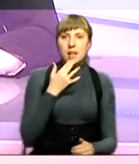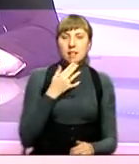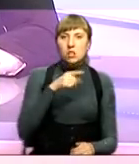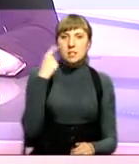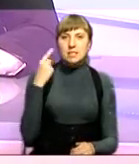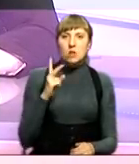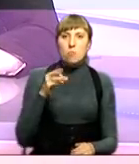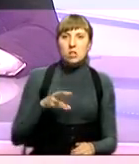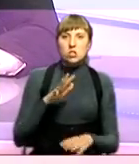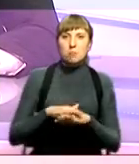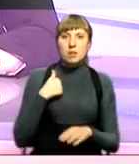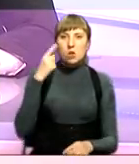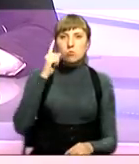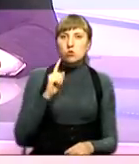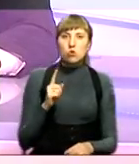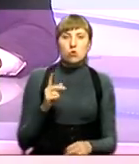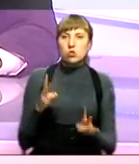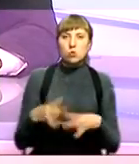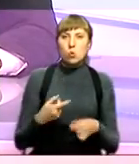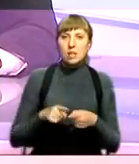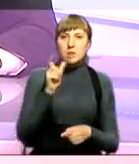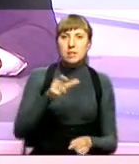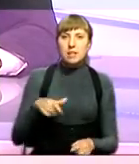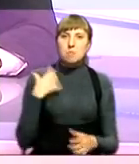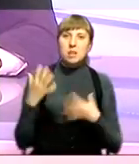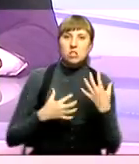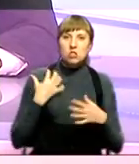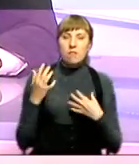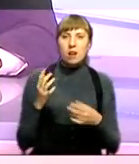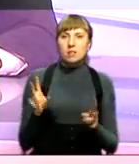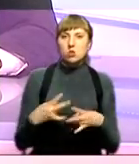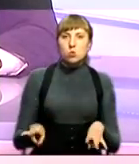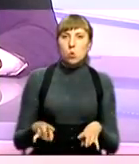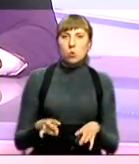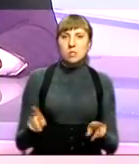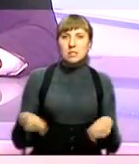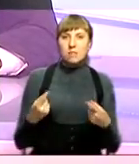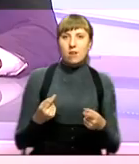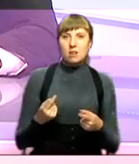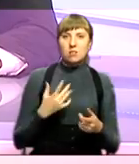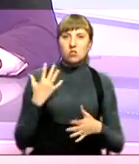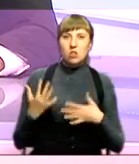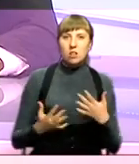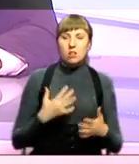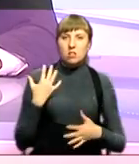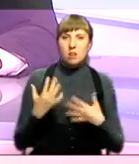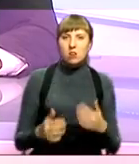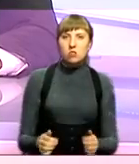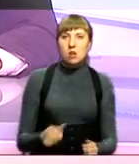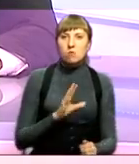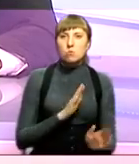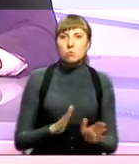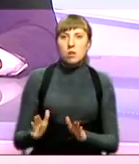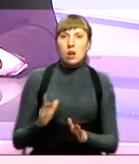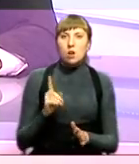что не стоит этим клиентам переживать, не стоит создавать дополнительный ажиотаж, там все будет в порядке, все нормально. А вот то, что касается